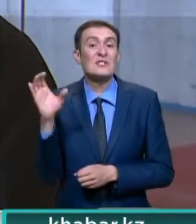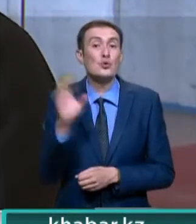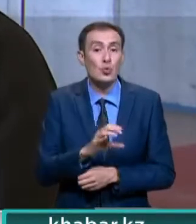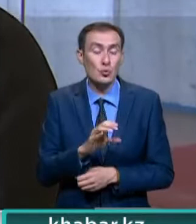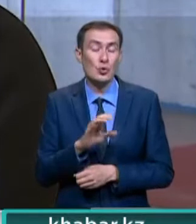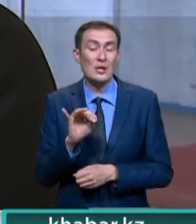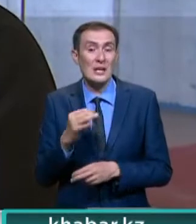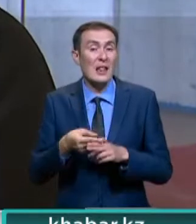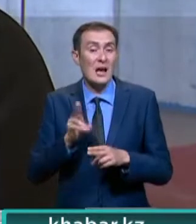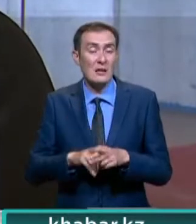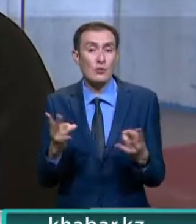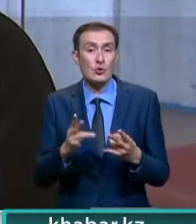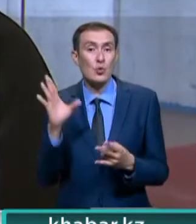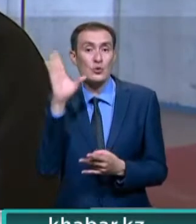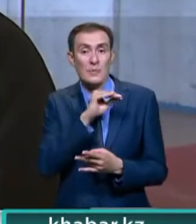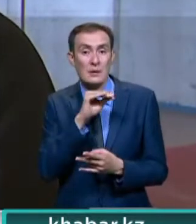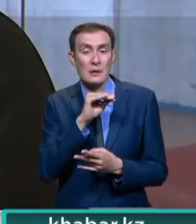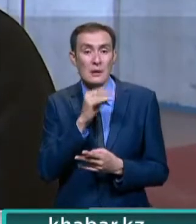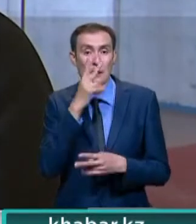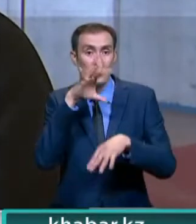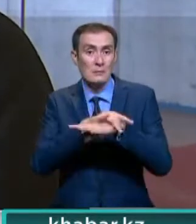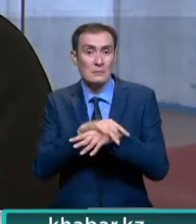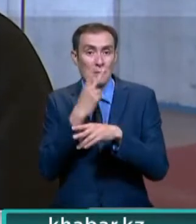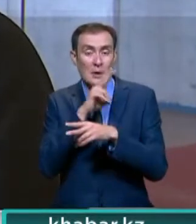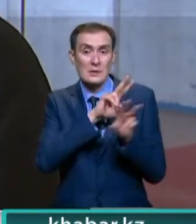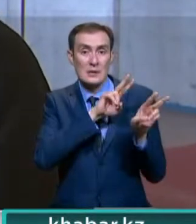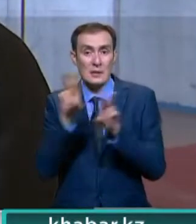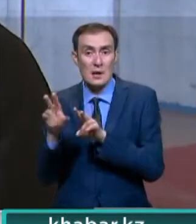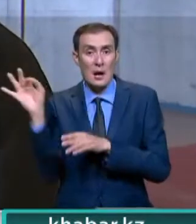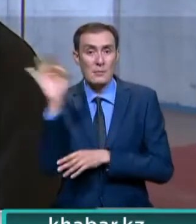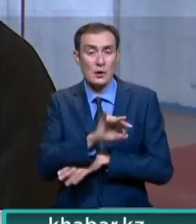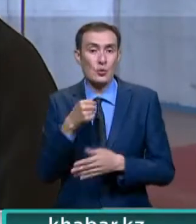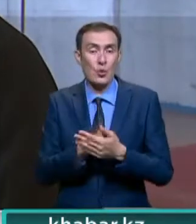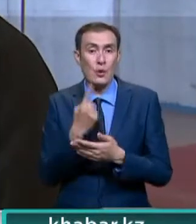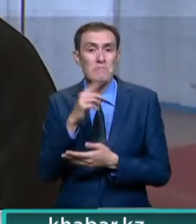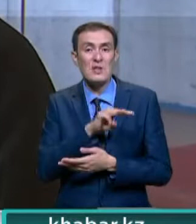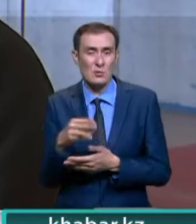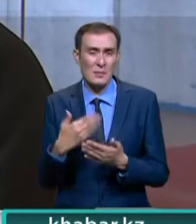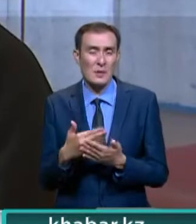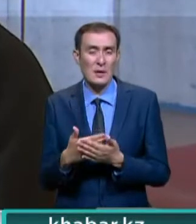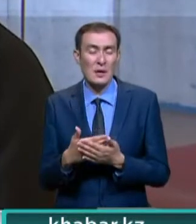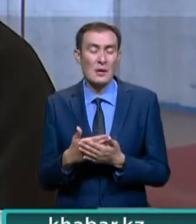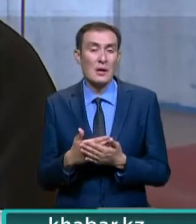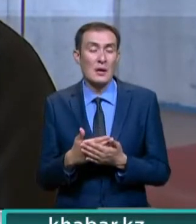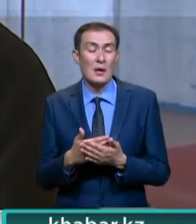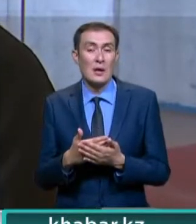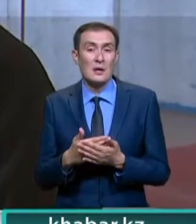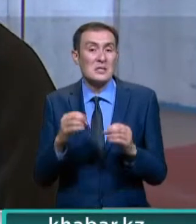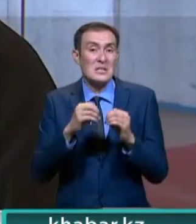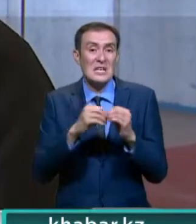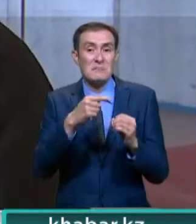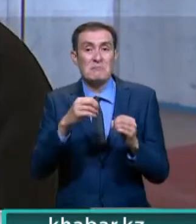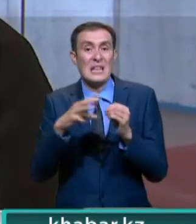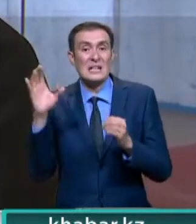И для этого нужно успеть отследить, например, объект, ну, там, до минуты, ну, минуты даже максимум, получается 10-15